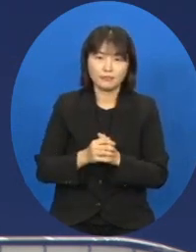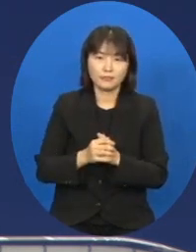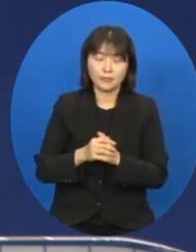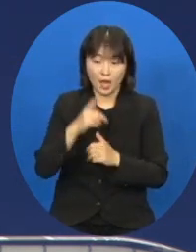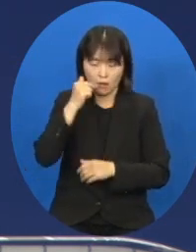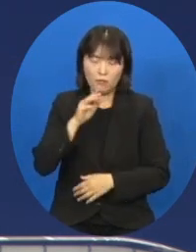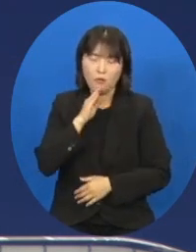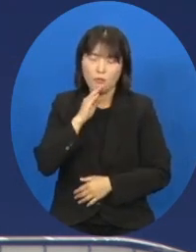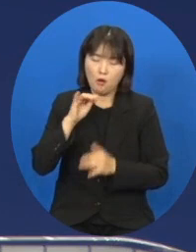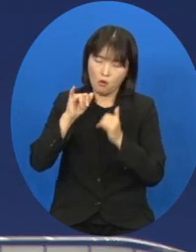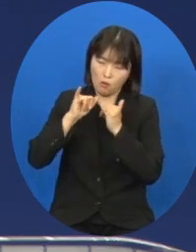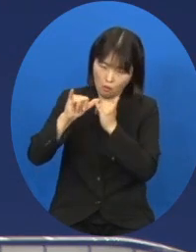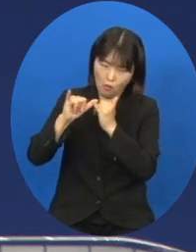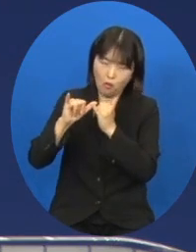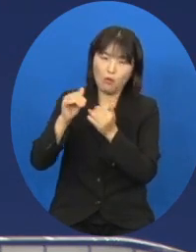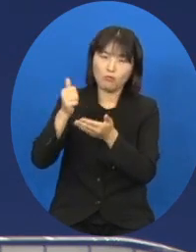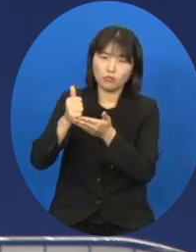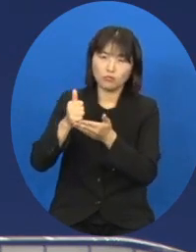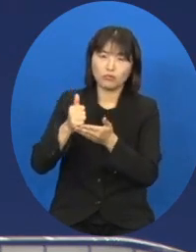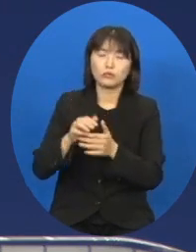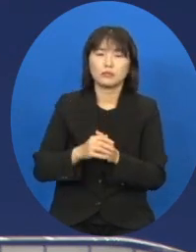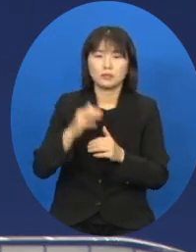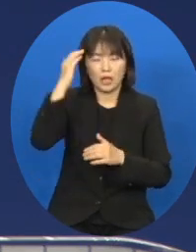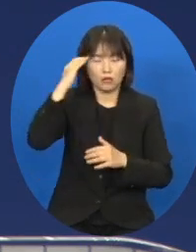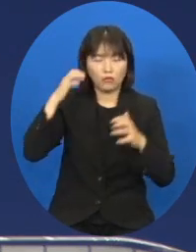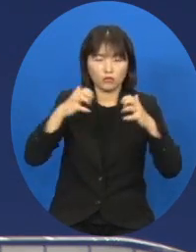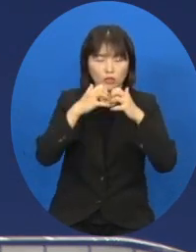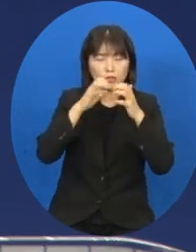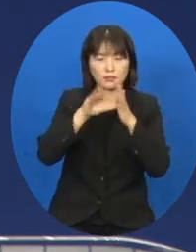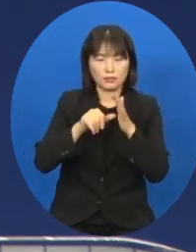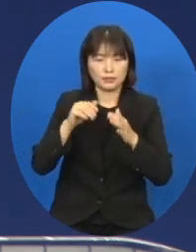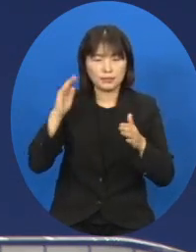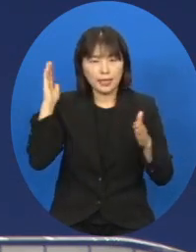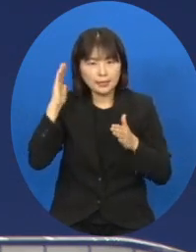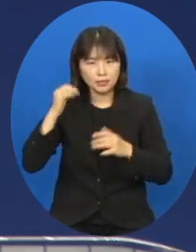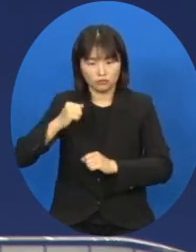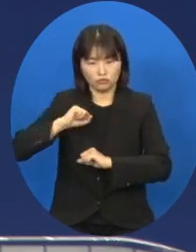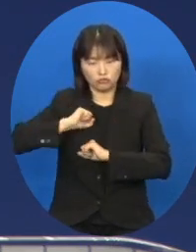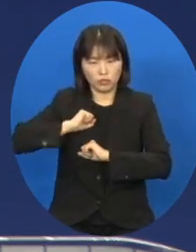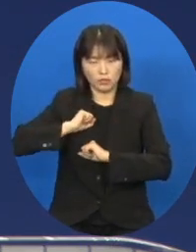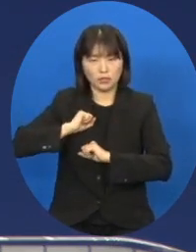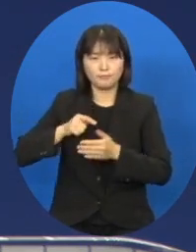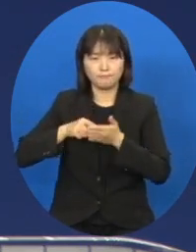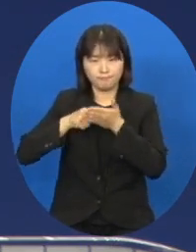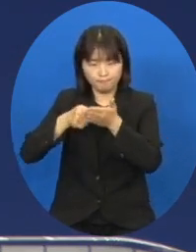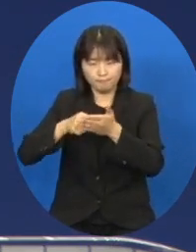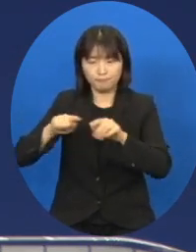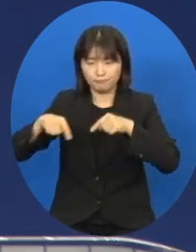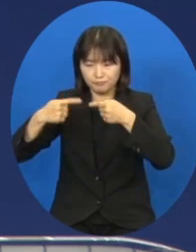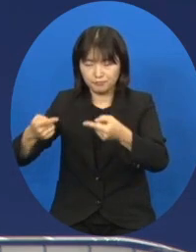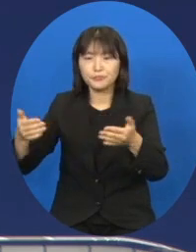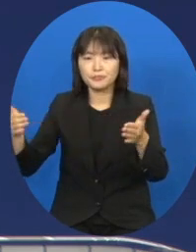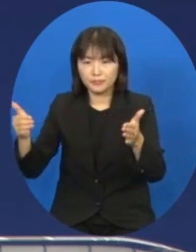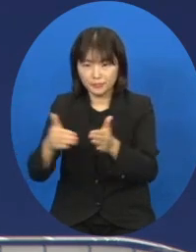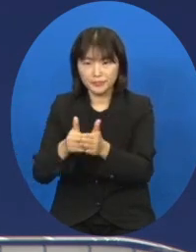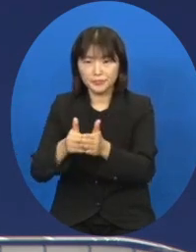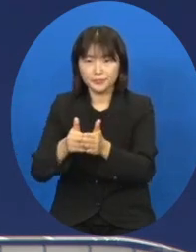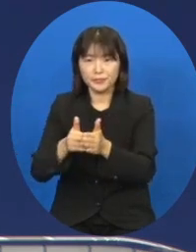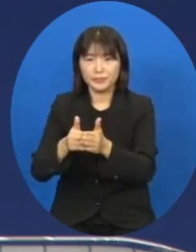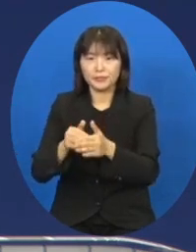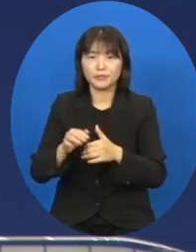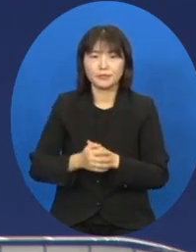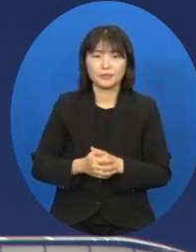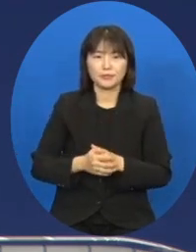분이더라고요. 6.25 전쟁 때, 10대 때 학도병으로 지원을 해서 참전했고,